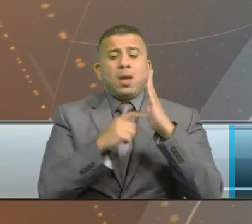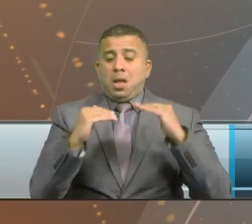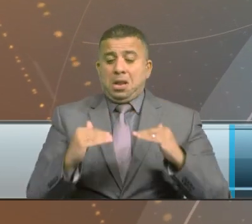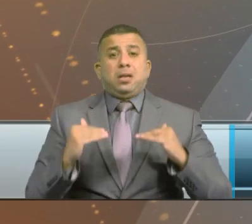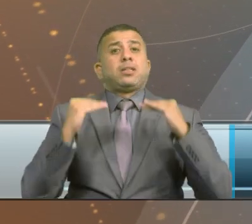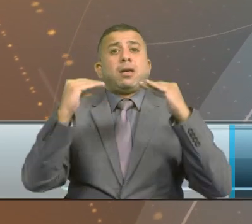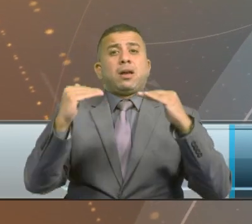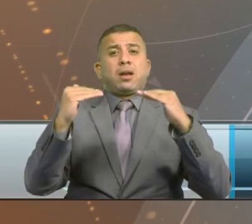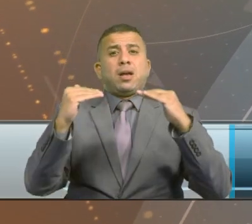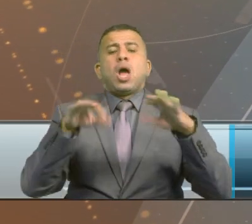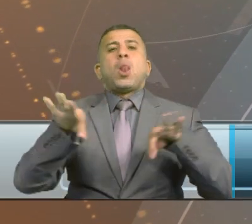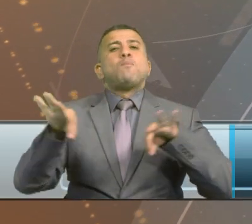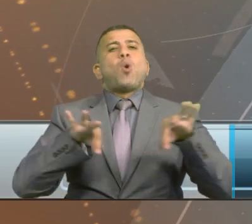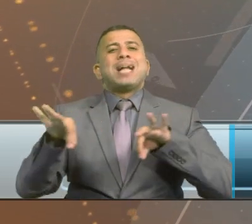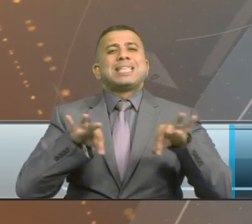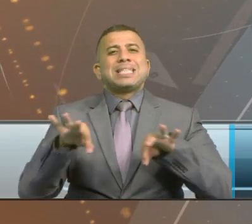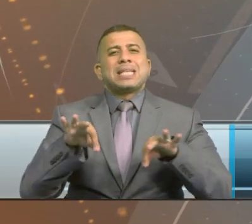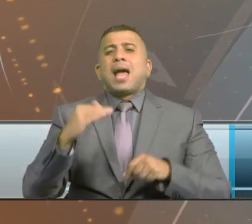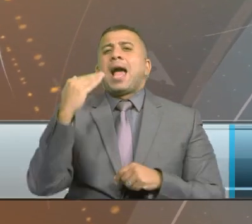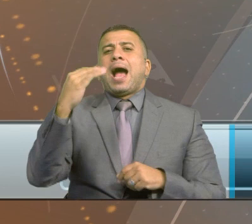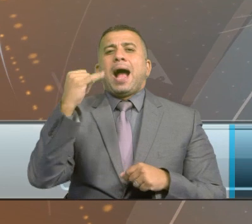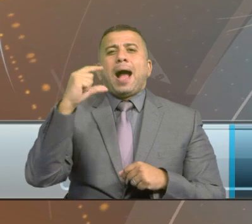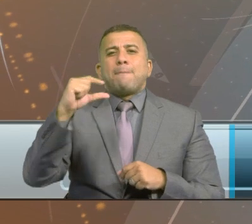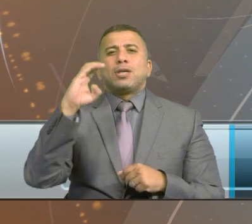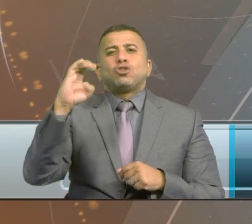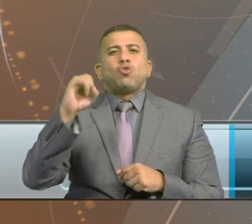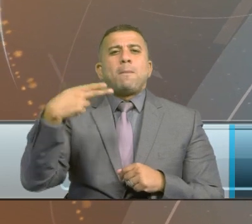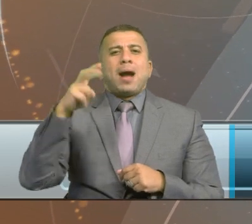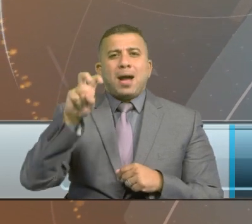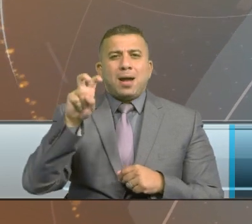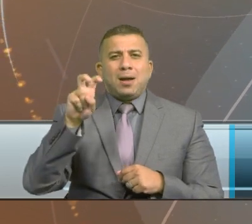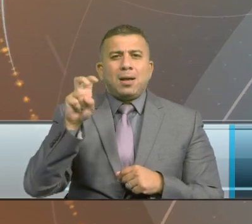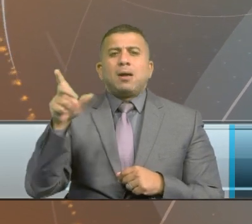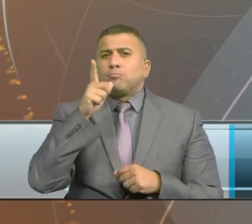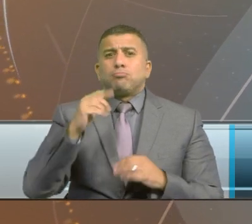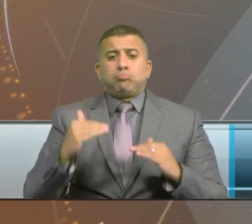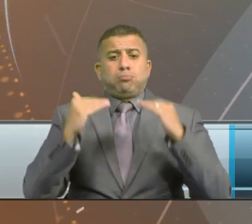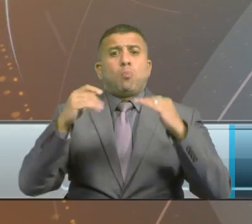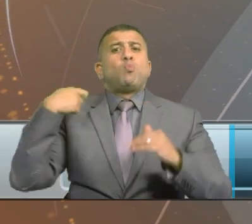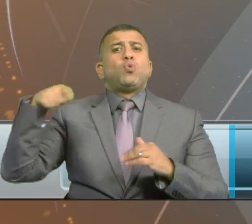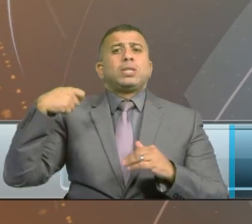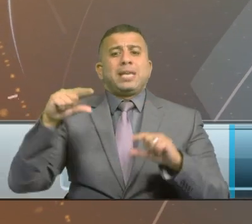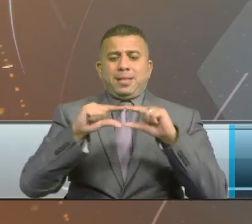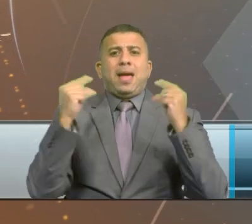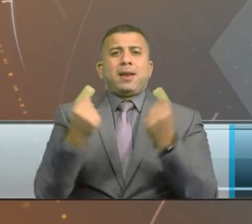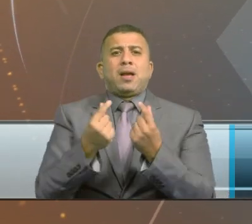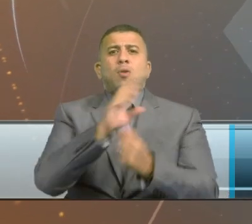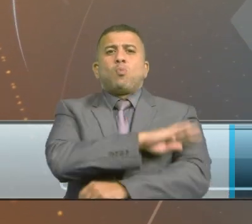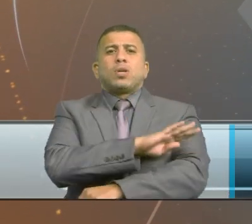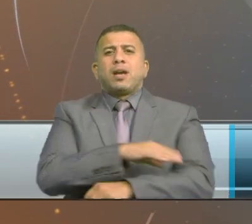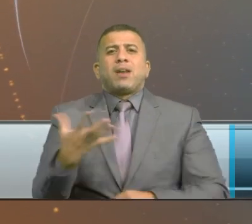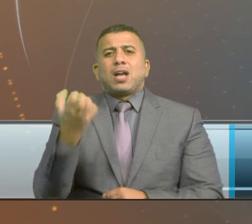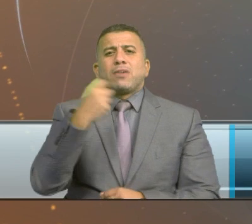ونصر القرار على ان يرقى سعاده المهندس حمد جمعه الشامسي الى درجه مدير دائره على